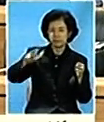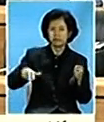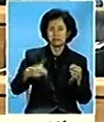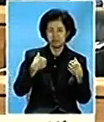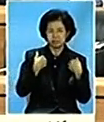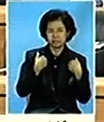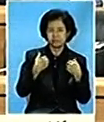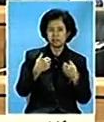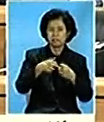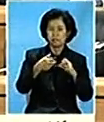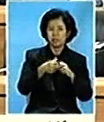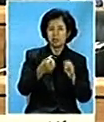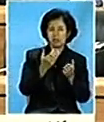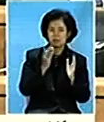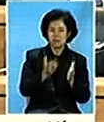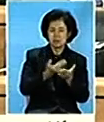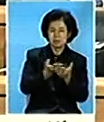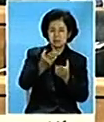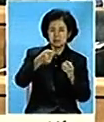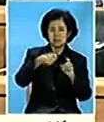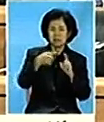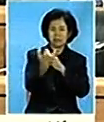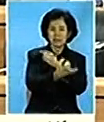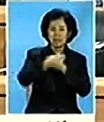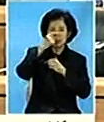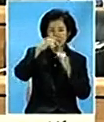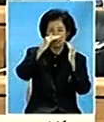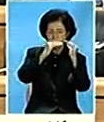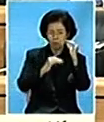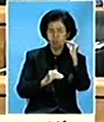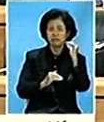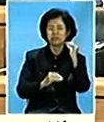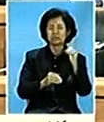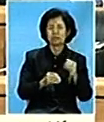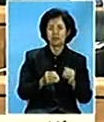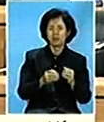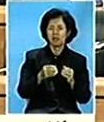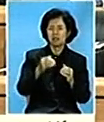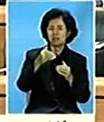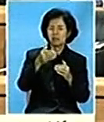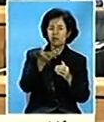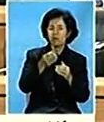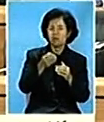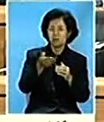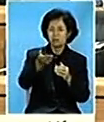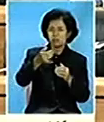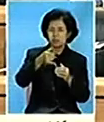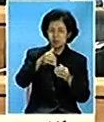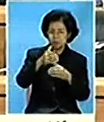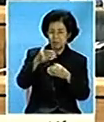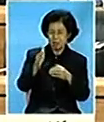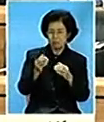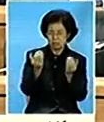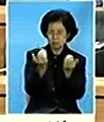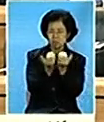ำให้ยอดการซื้อจากประเทศไทยเนี่ยลดลงไปเพราะฉะนั้นการที่เราพึ่งจากภายนอกเนี่ยมันก็มีผลกระทบต่อประเทศ